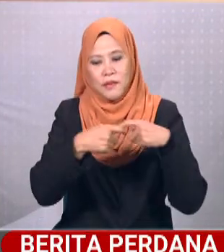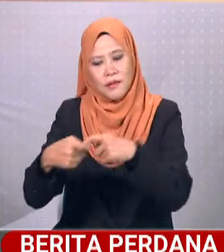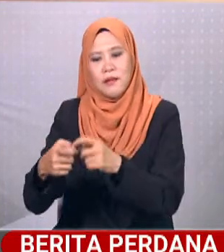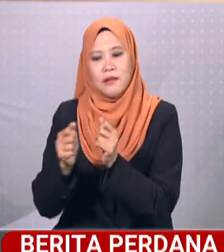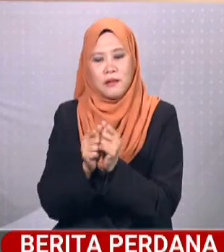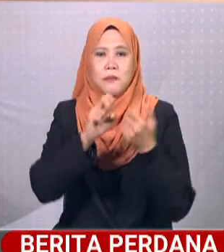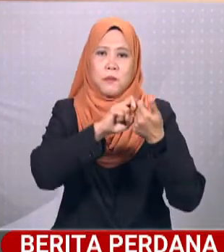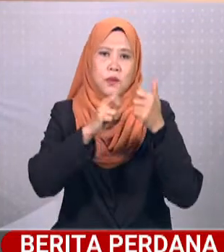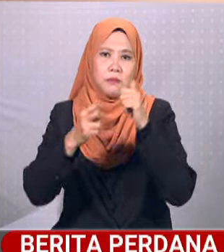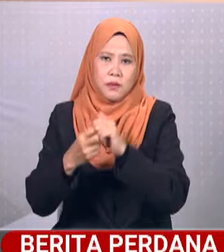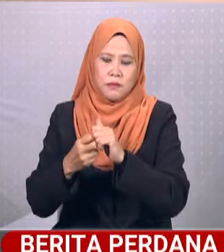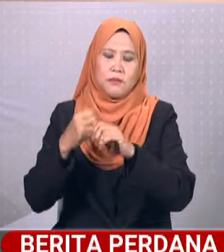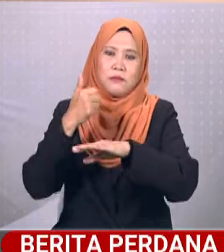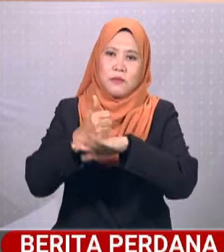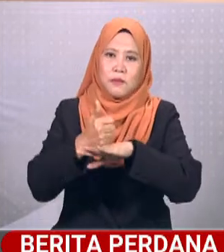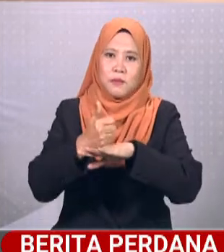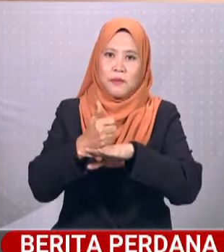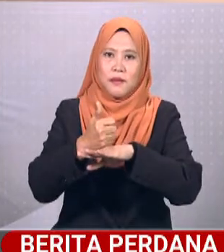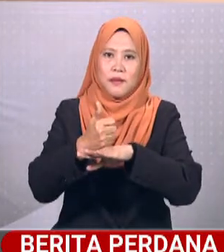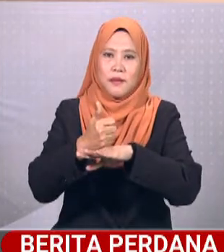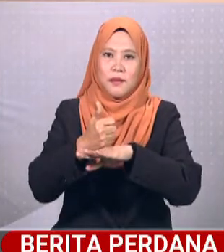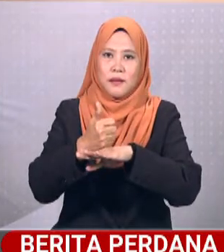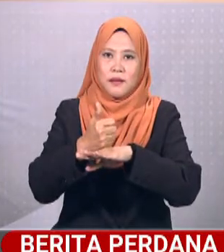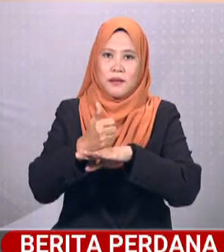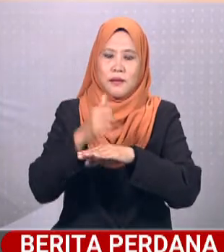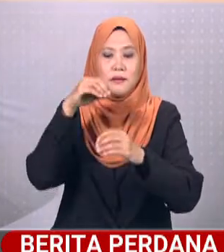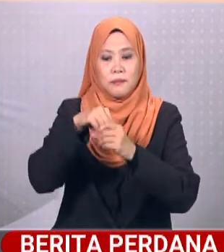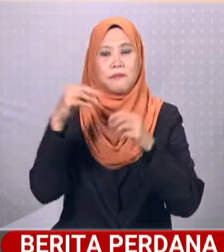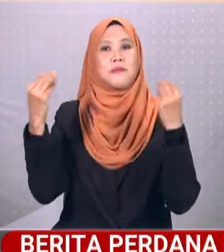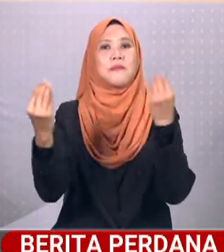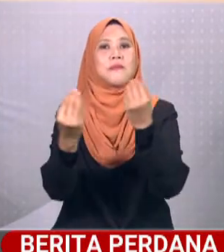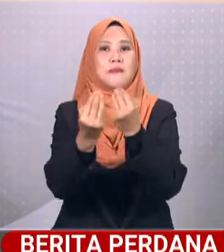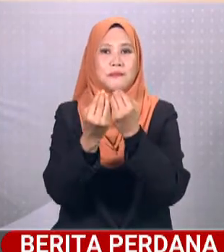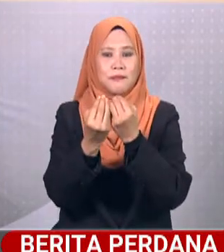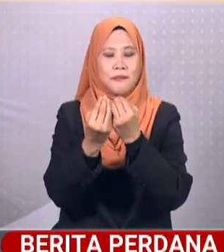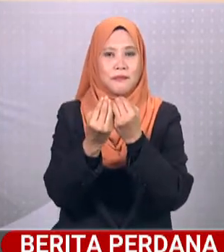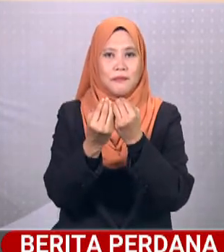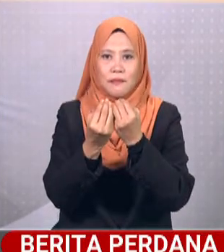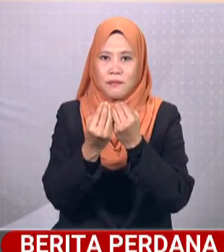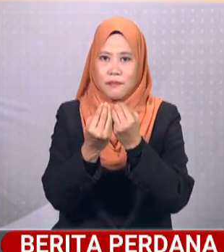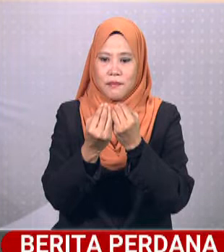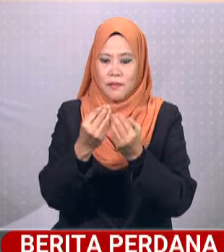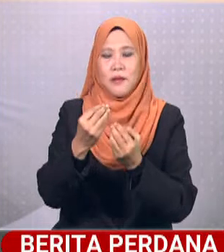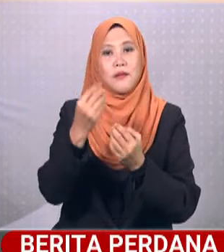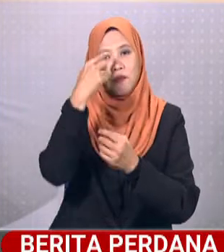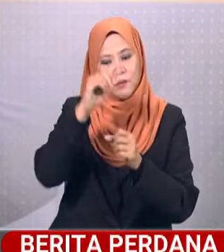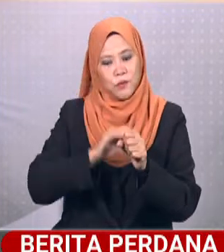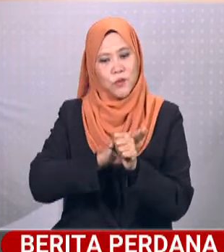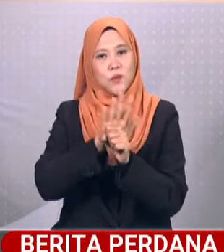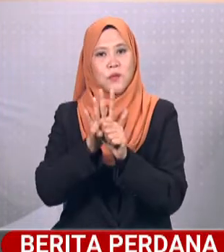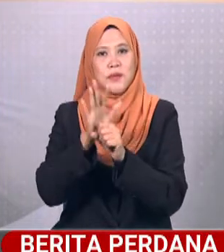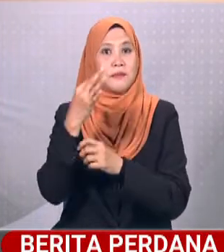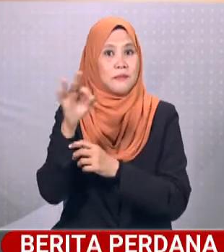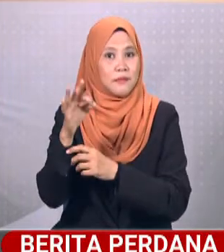dengan masalah yang wujud berlaku dalam masyarakat kita, iaitu pandemik